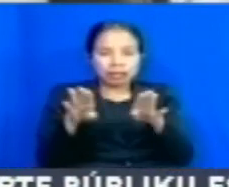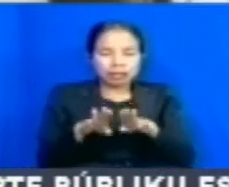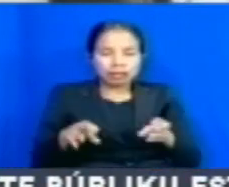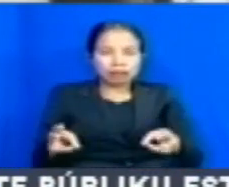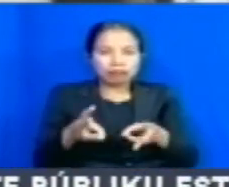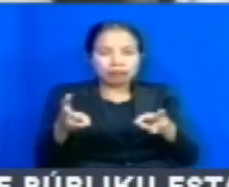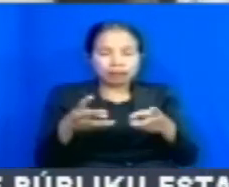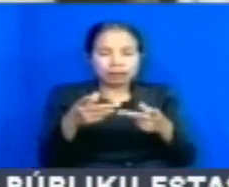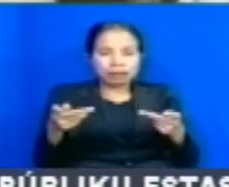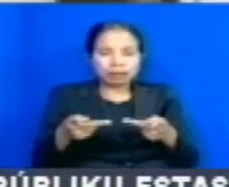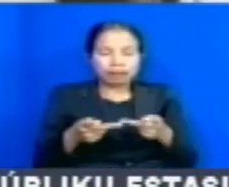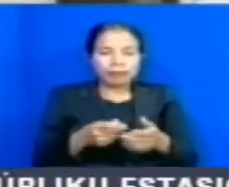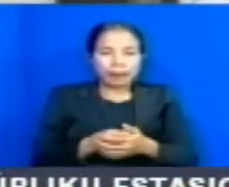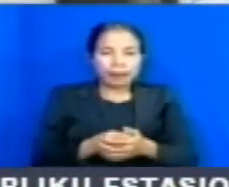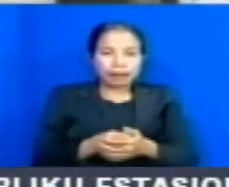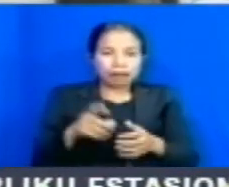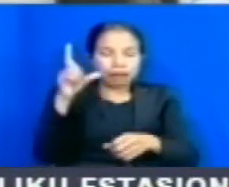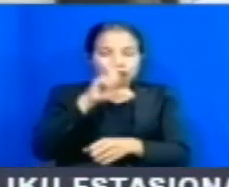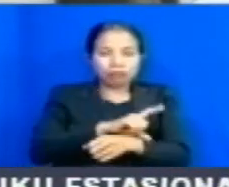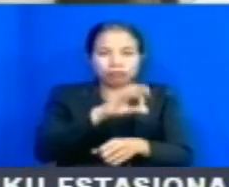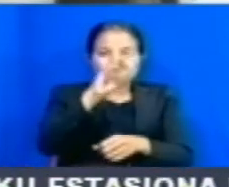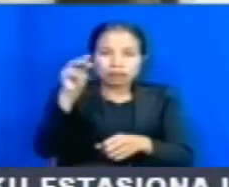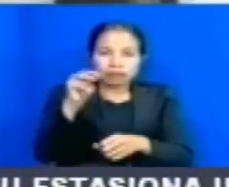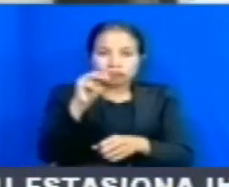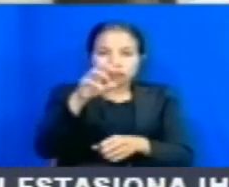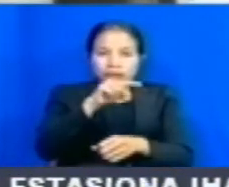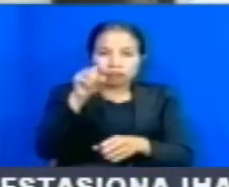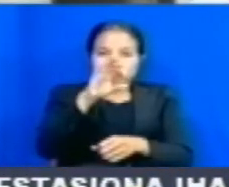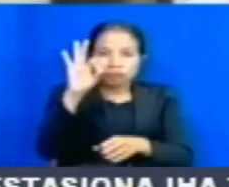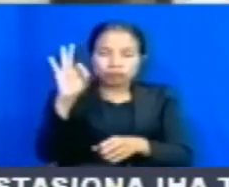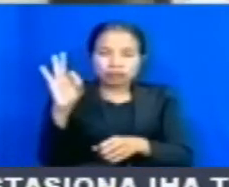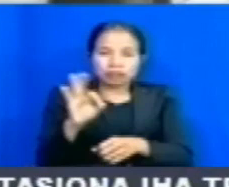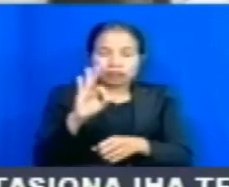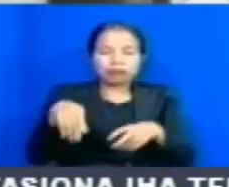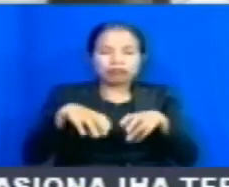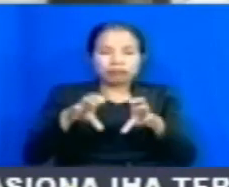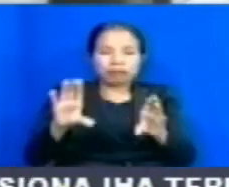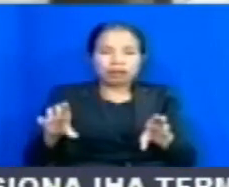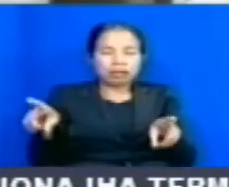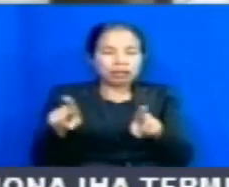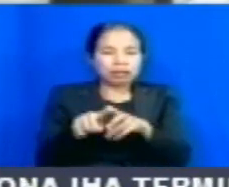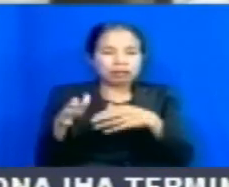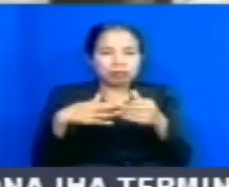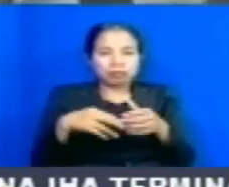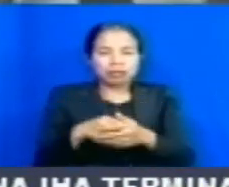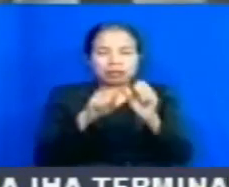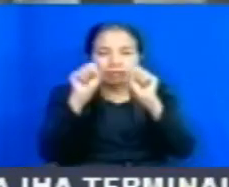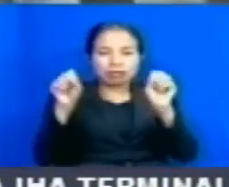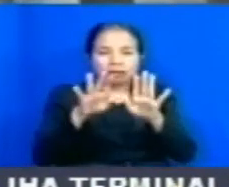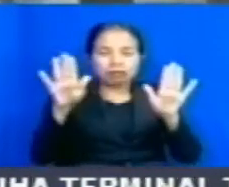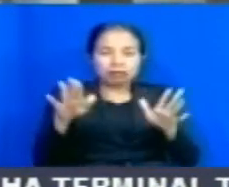to sesta. Nah, sira fang mortan sih ya. Mas to sabtu domingo ini sira fang obe sih ya. Ena